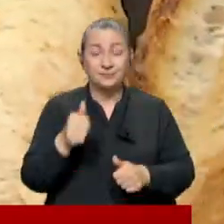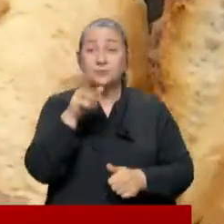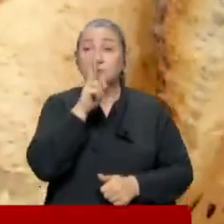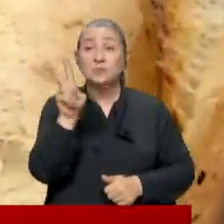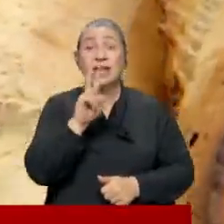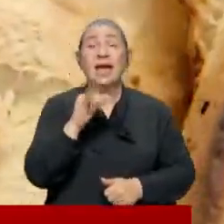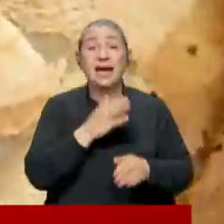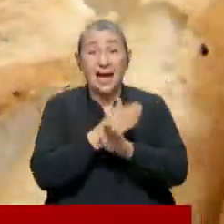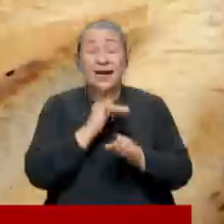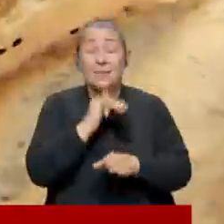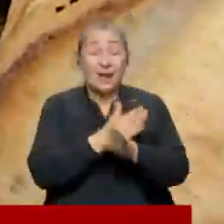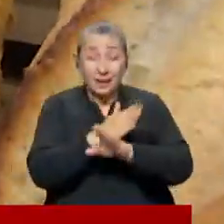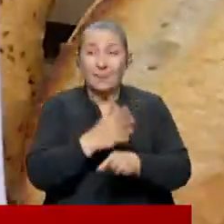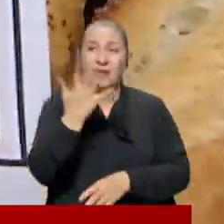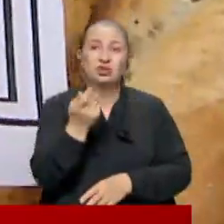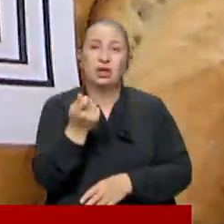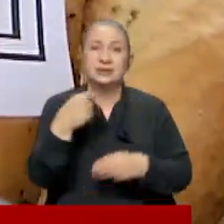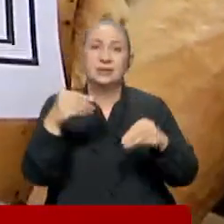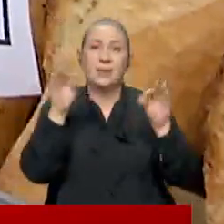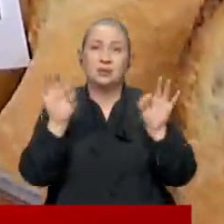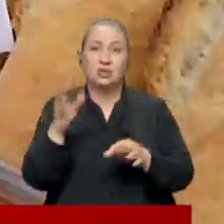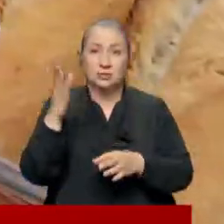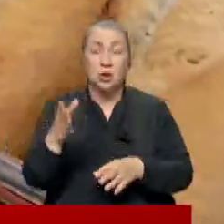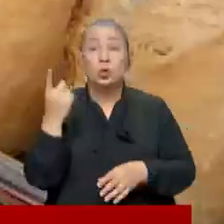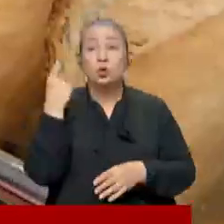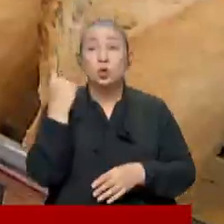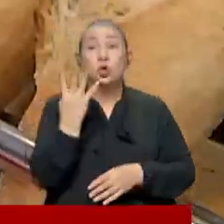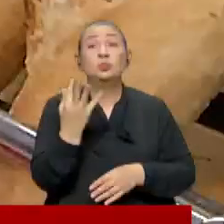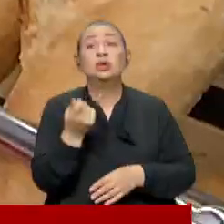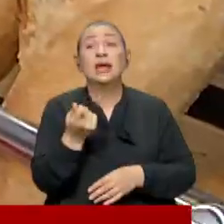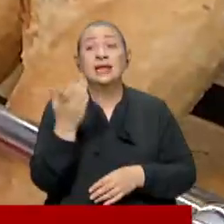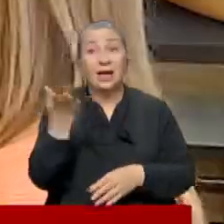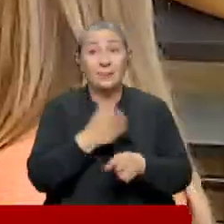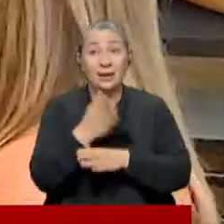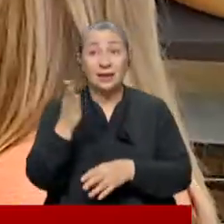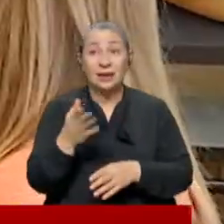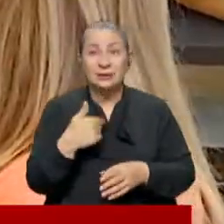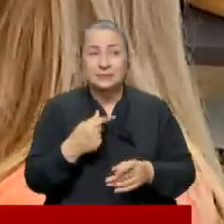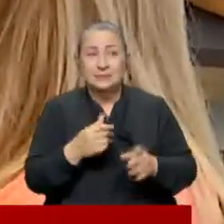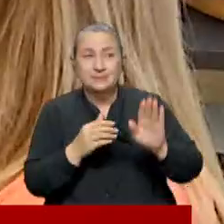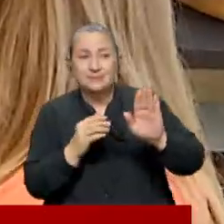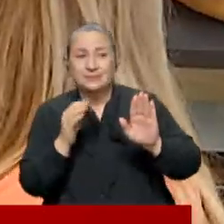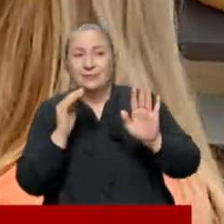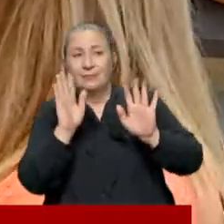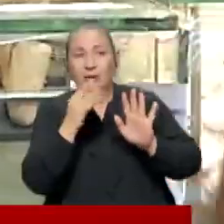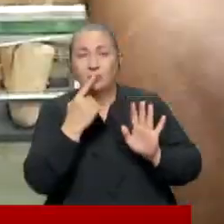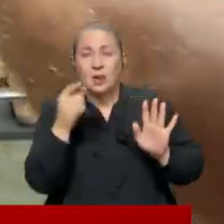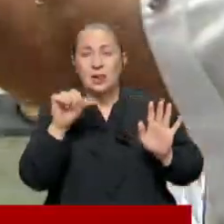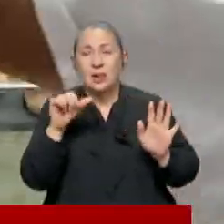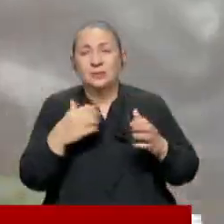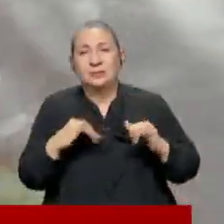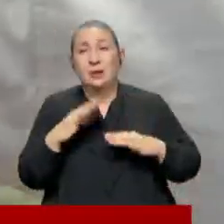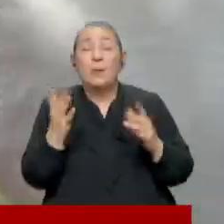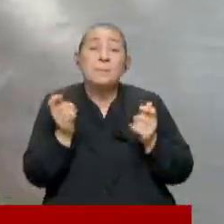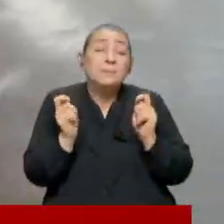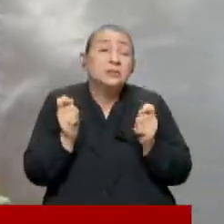220 gram ekmek artık 5 liradan satılıyor. Dün 4,5 liraydı bu ekmek. Çekiniyoruz insanlara karşı söylerken ama